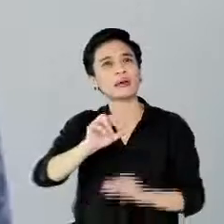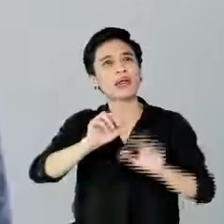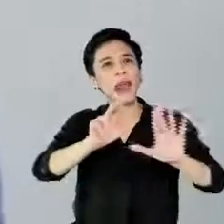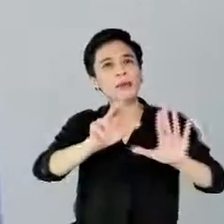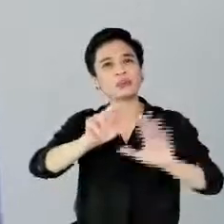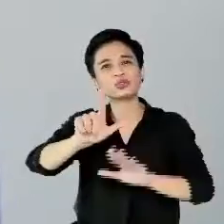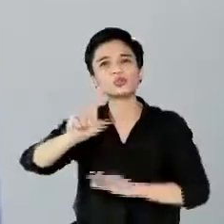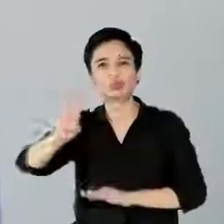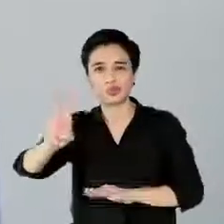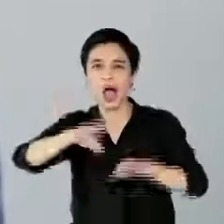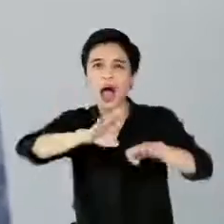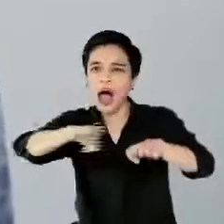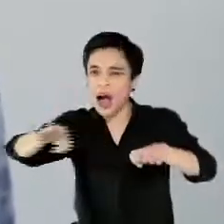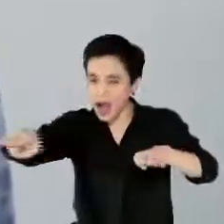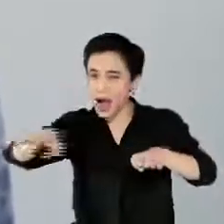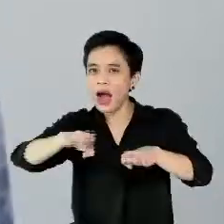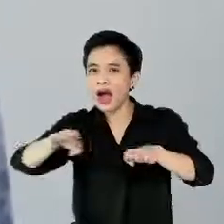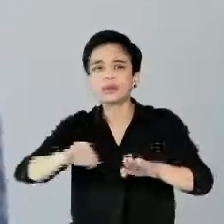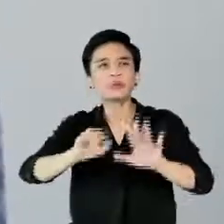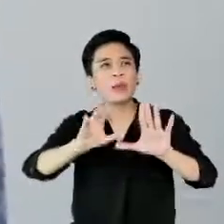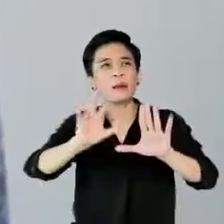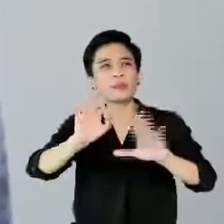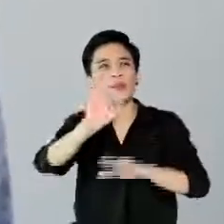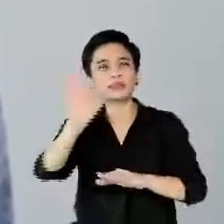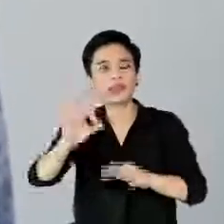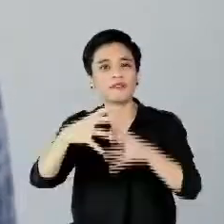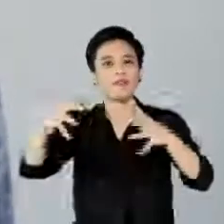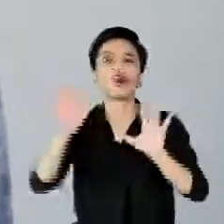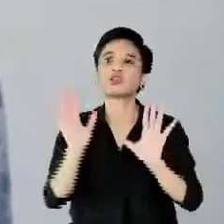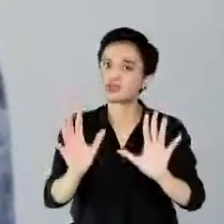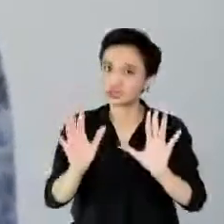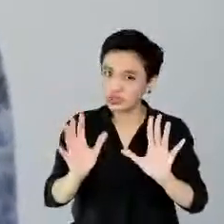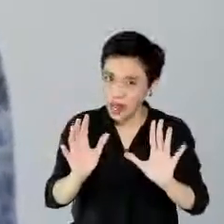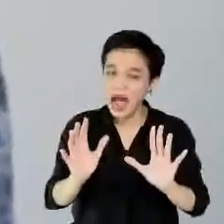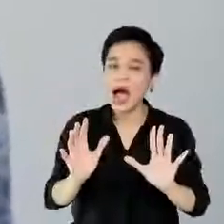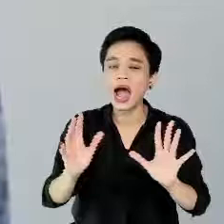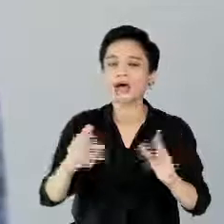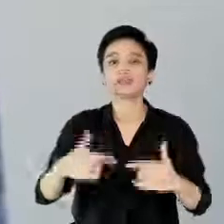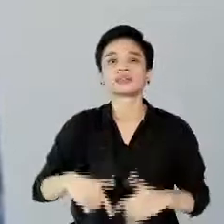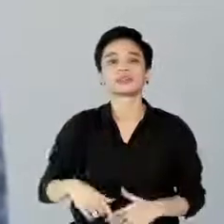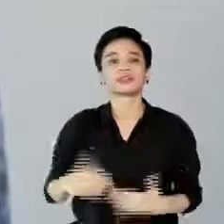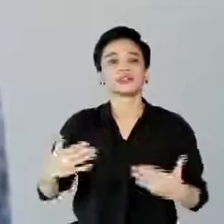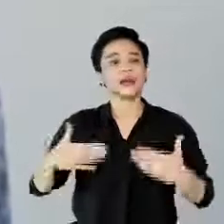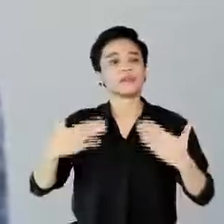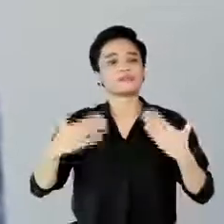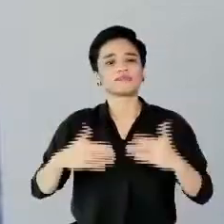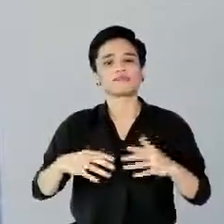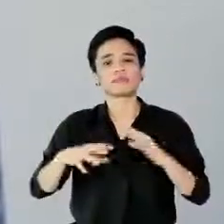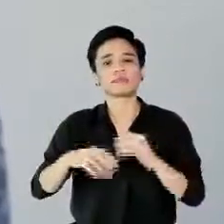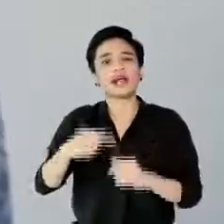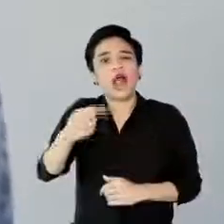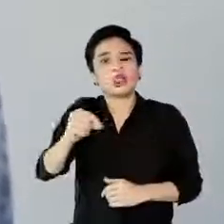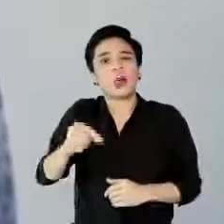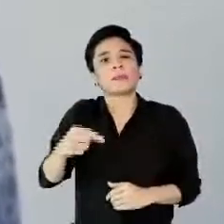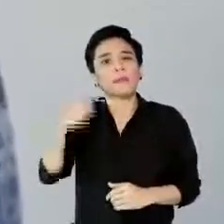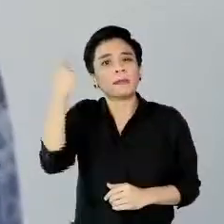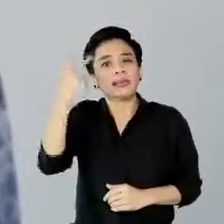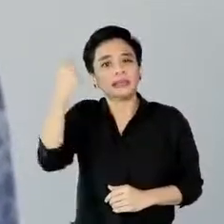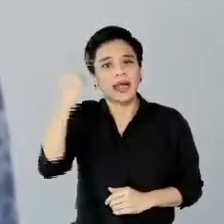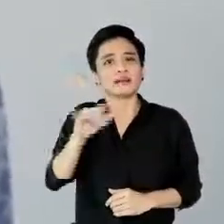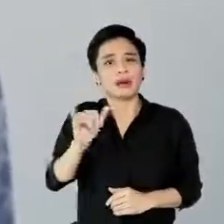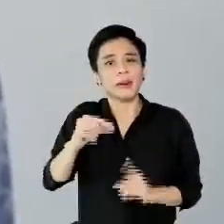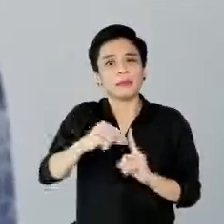872 di Badan Diklat Provinsi kita buka juga Jadi sebetulnya dari hulu ke hilir kita juga lakukan upaya